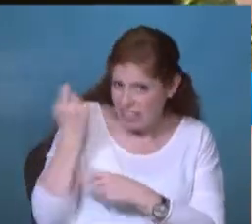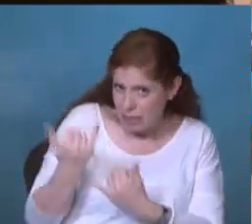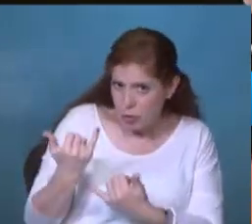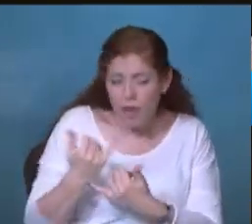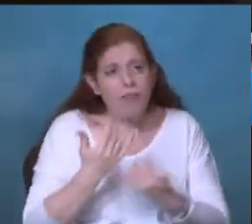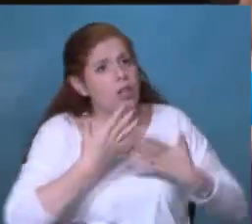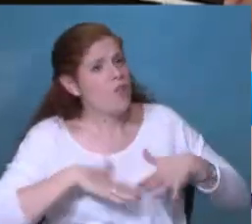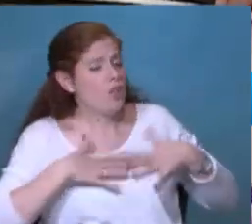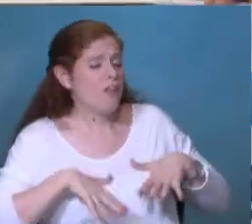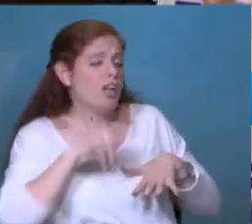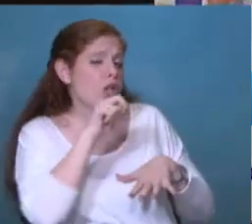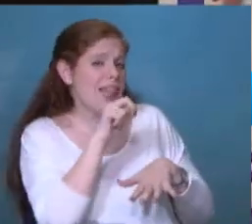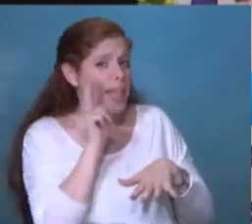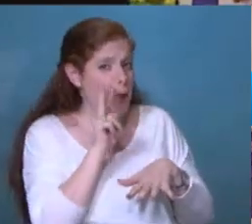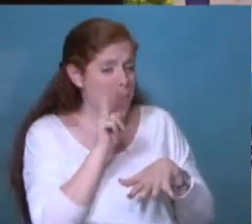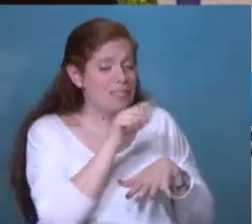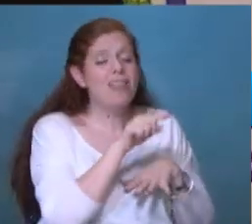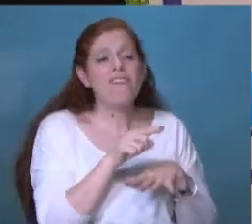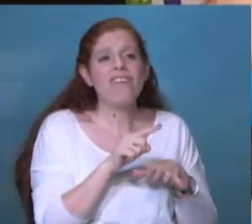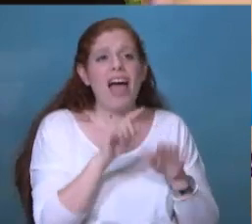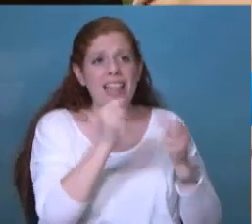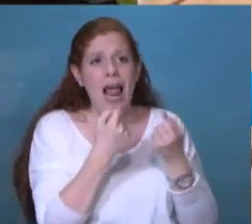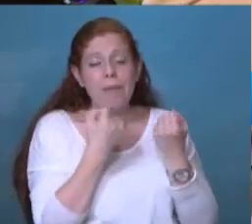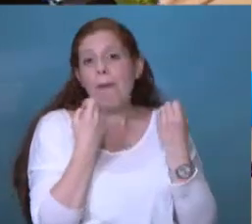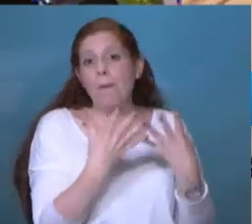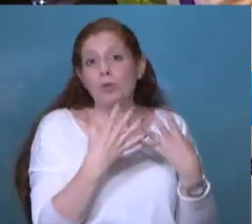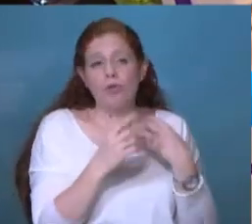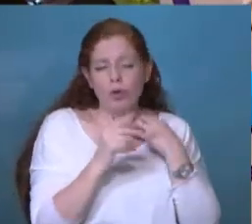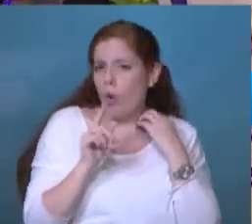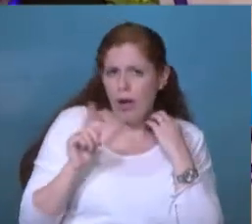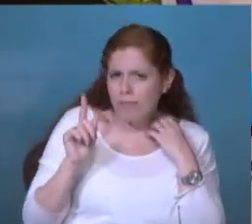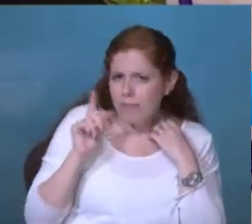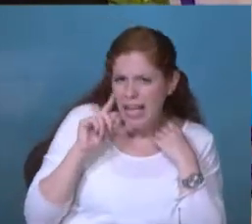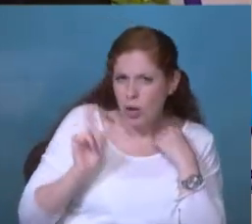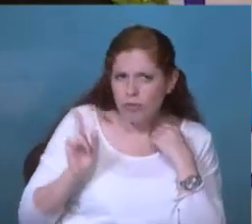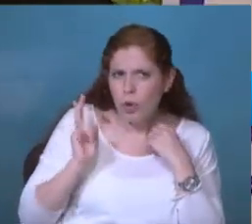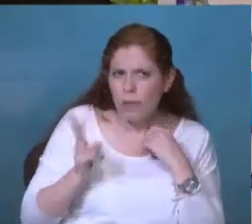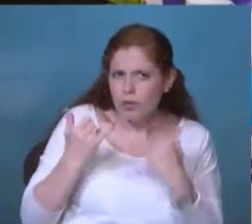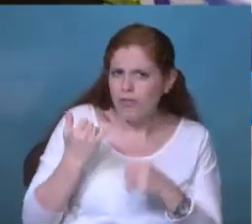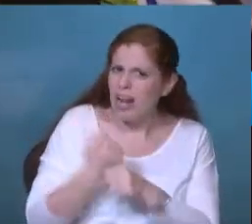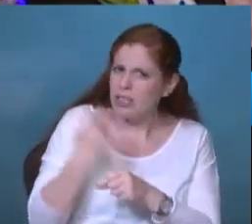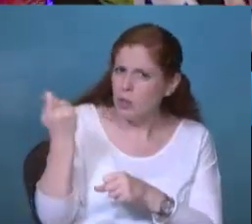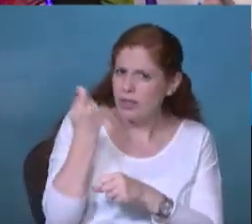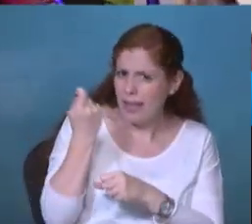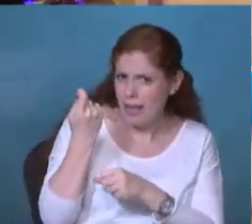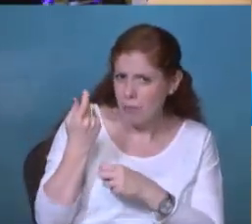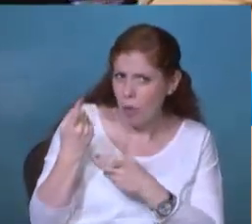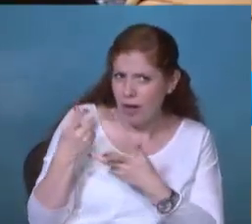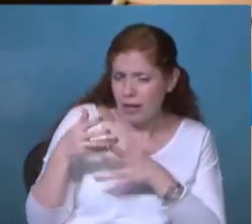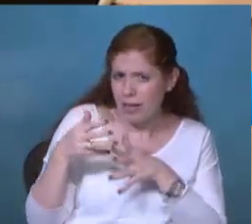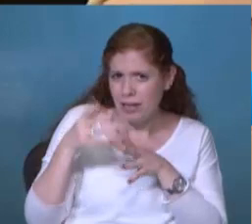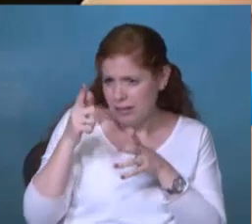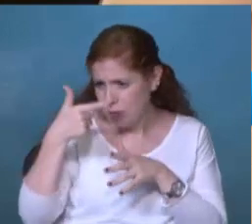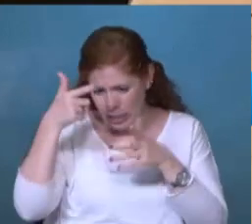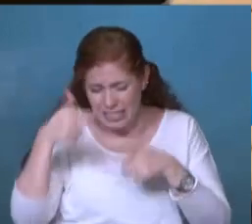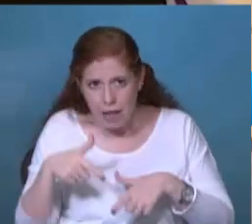החליפה שלהם, ואת הנעליים המהממות של פיוקונרו, הלוואי שאפשר לראות. אני לא חושבת שאנחנו יכולים עכשיו לעשות פאשן פוליס. אני ממש מצטער, אבל את לא